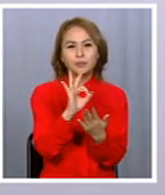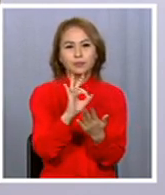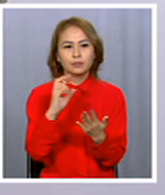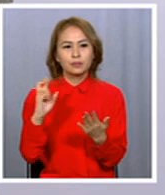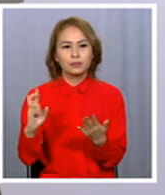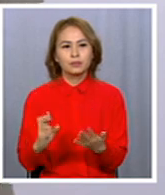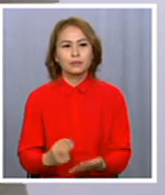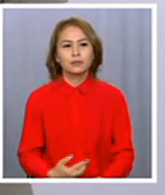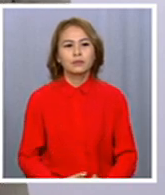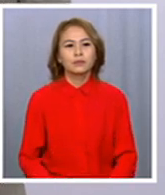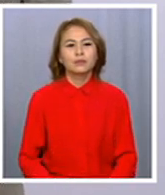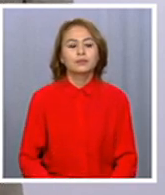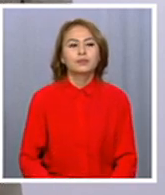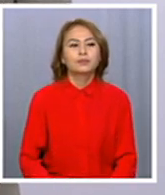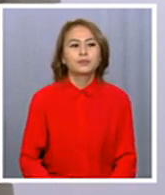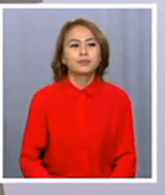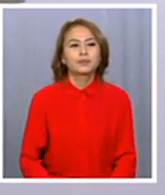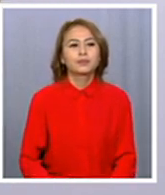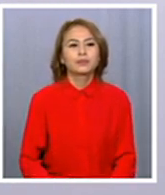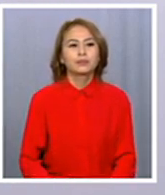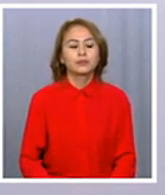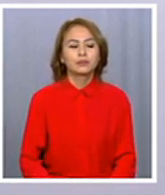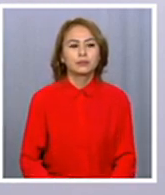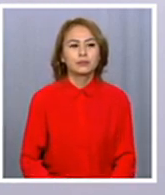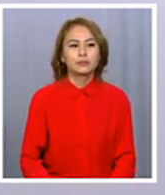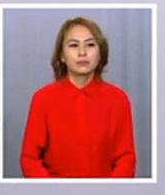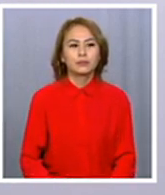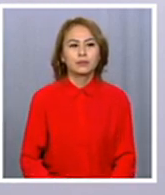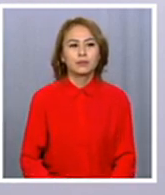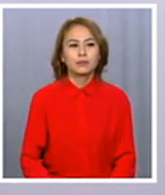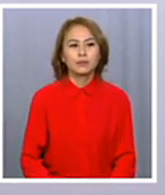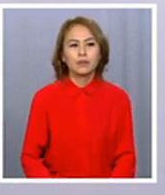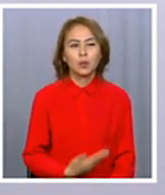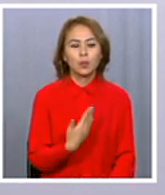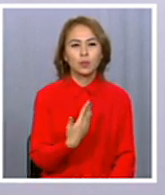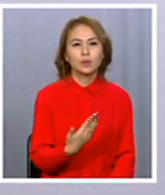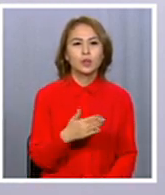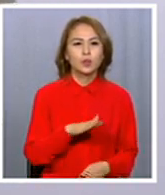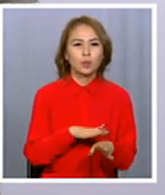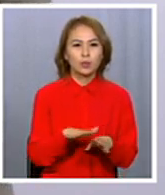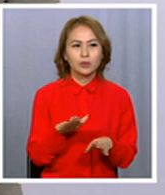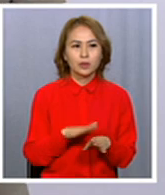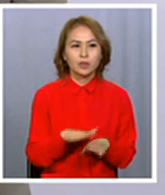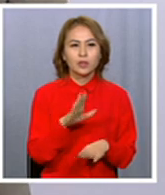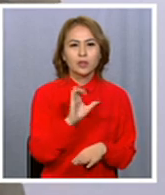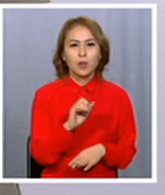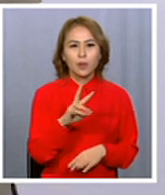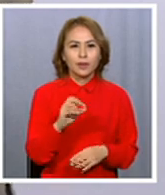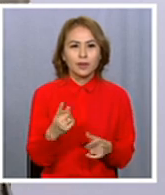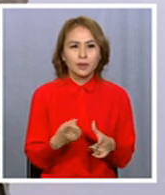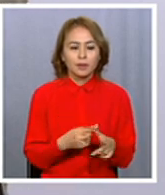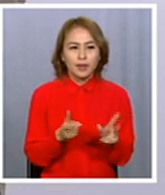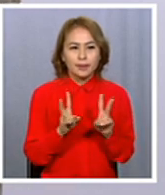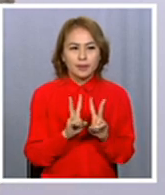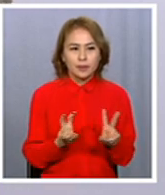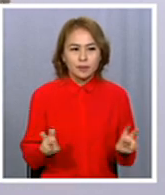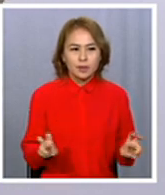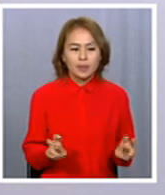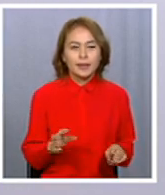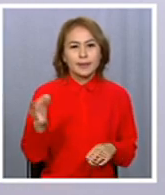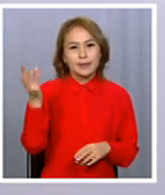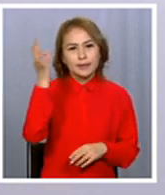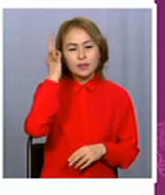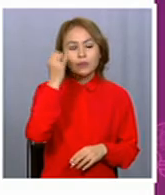ОБ сәулесі пайда болды. Осы сәулелерді біз толықтауыш сәулелер деп атаймыз. Және балар, еске түсіре